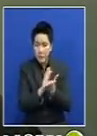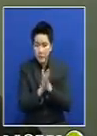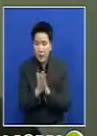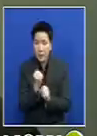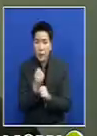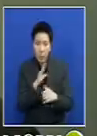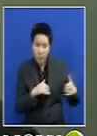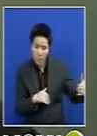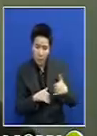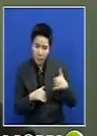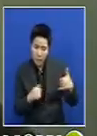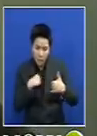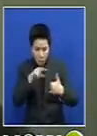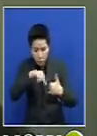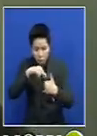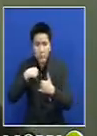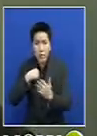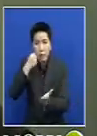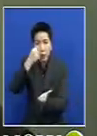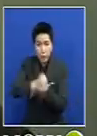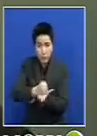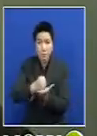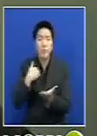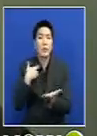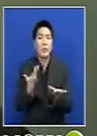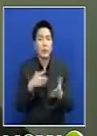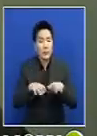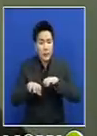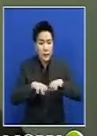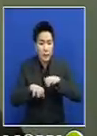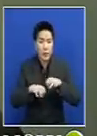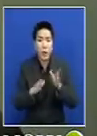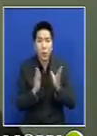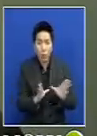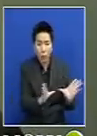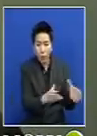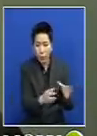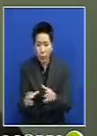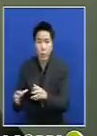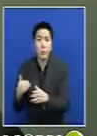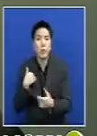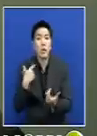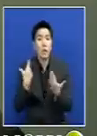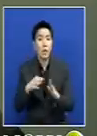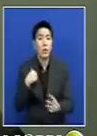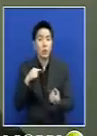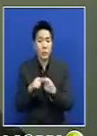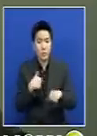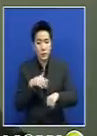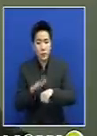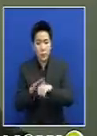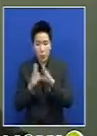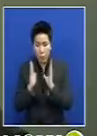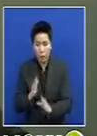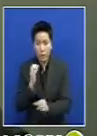ามีการคัดกรองคนเหล่านี้นะครับเรามีการลงทะเบียนเรามีการจัดหมวดหมู่ของคนเหล่านี้นะครับแล้วก็เราก็ได้มีการกำชับเจ้าหน้า